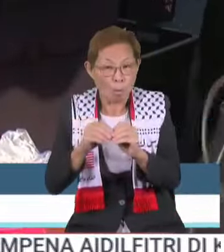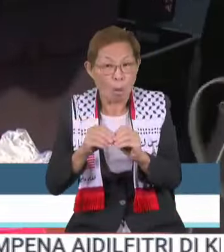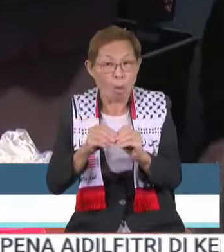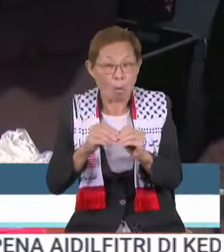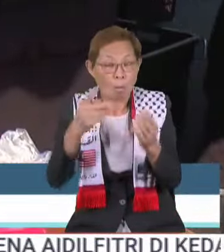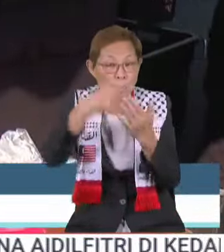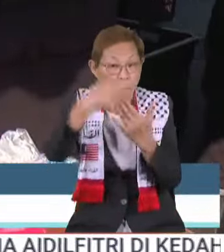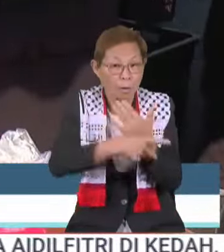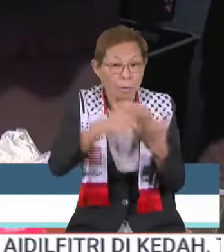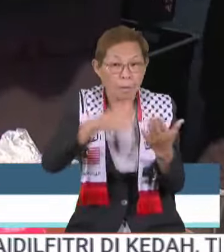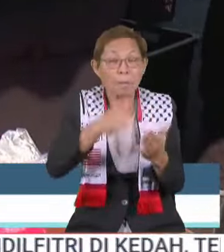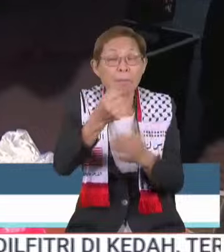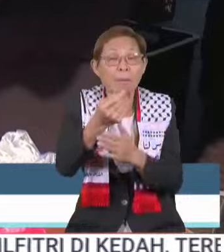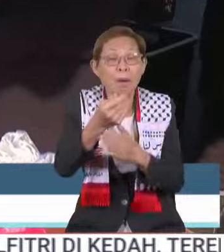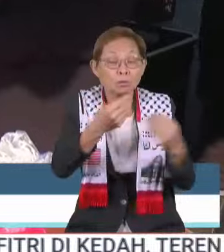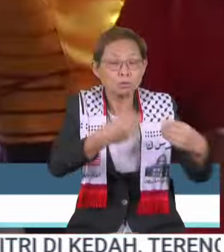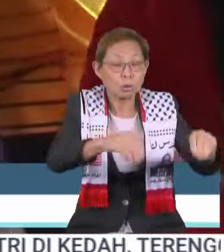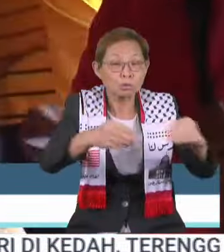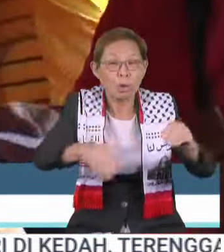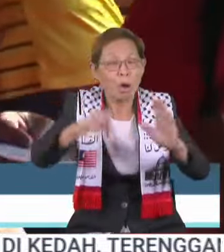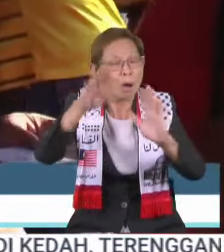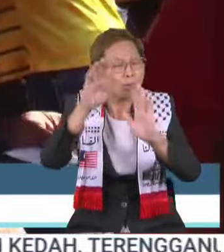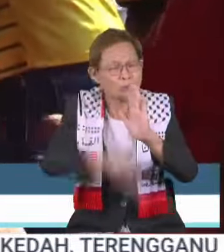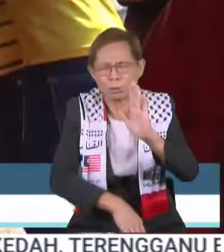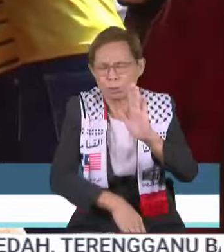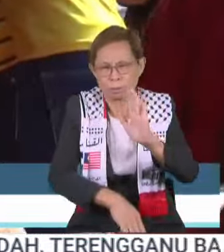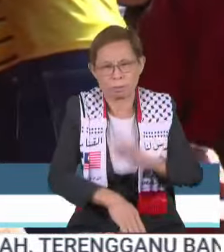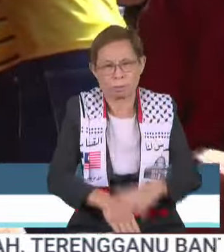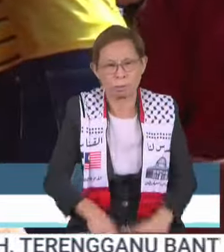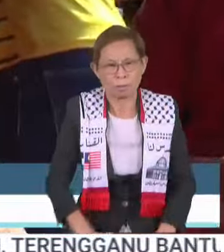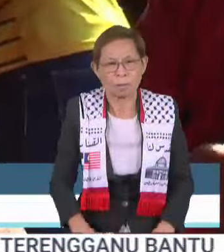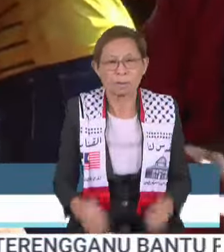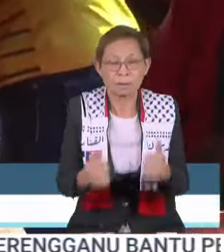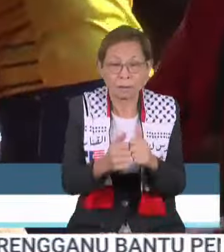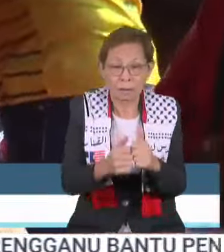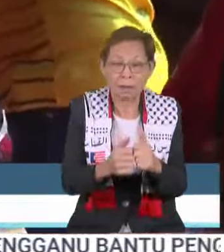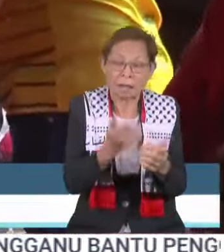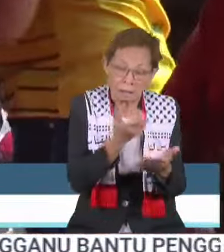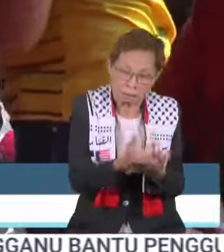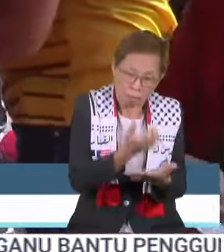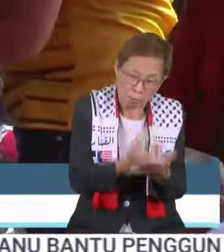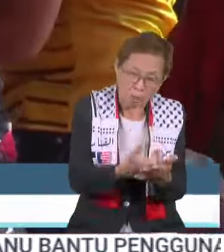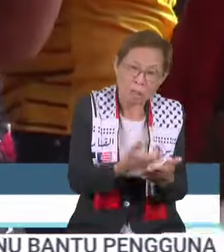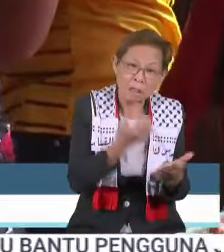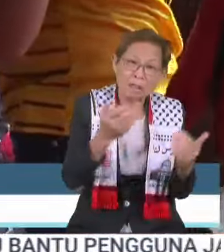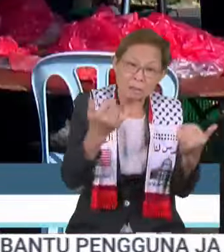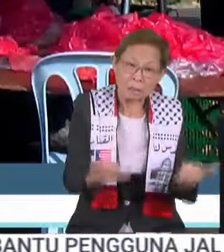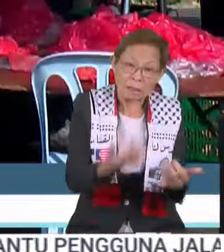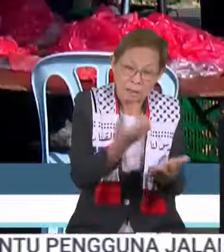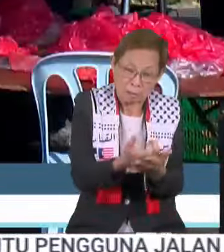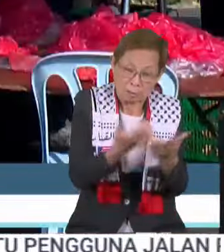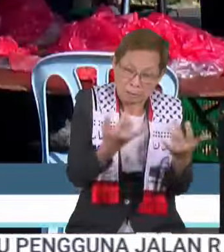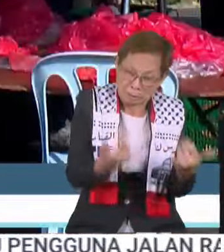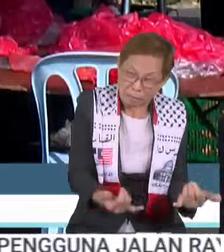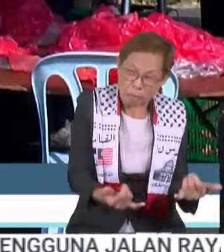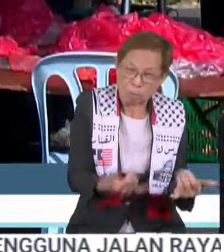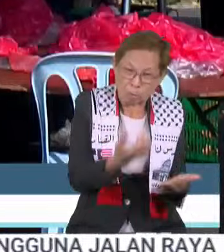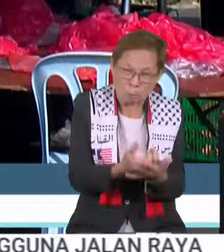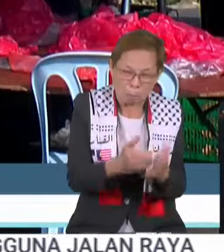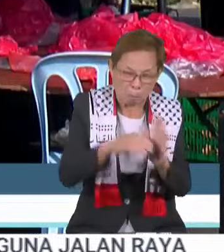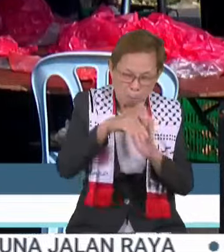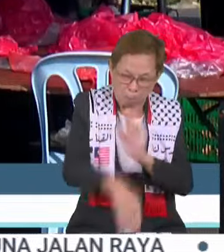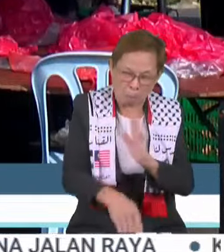kerana harga yang ditawarkan adalah amat berpatutan dengan keadaan ekonomi terkini. Kita